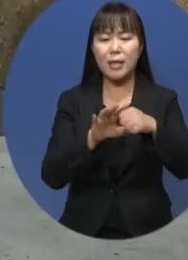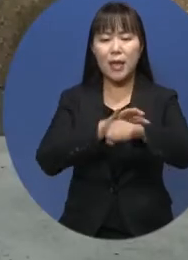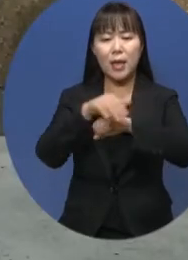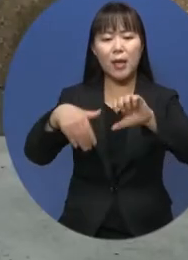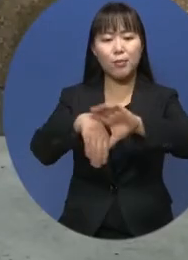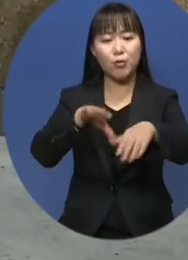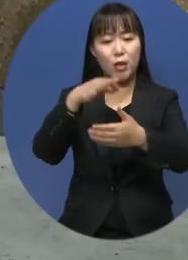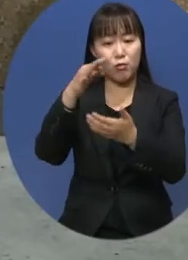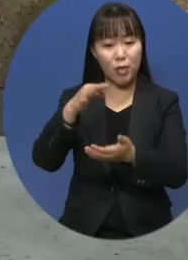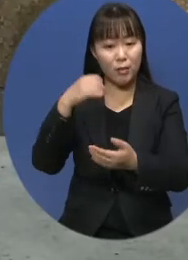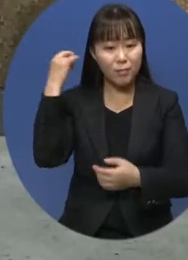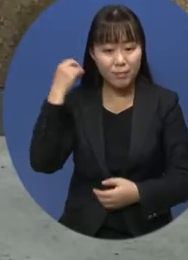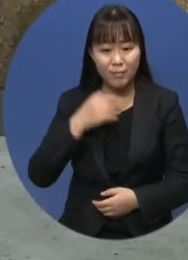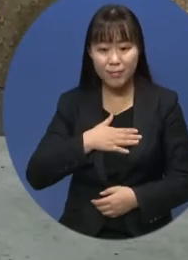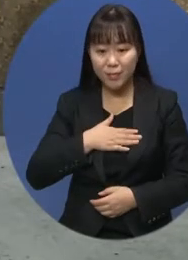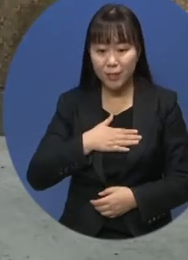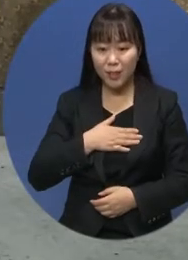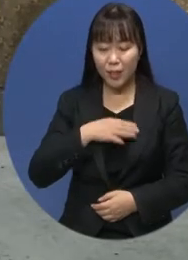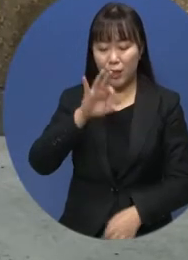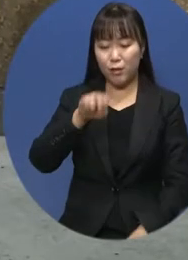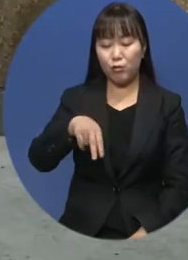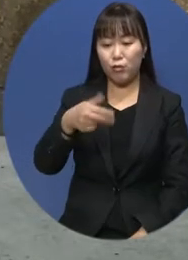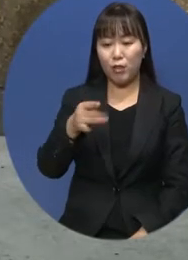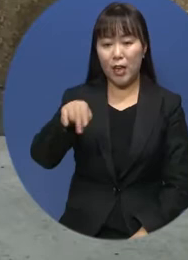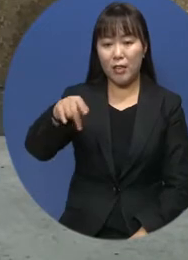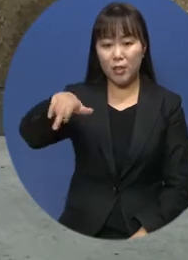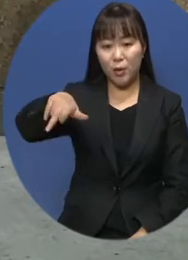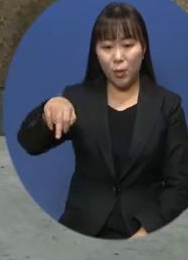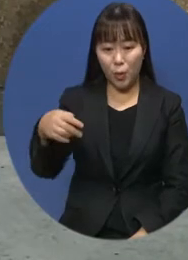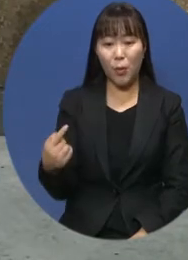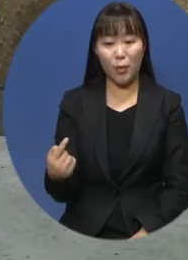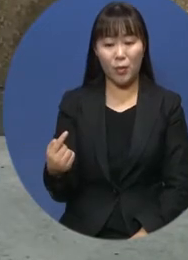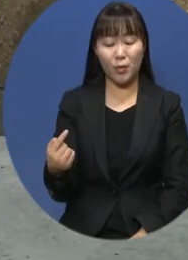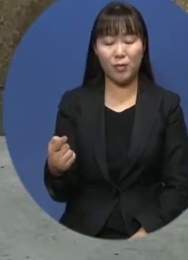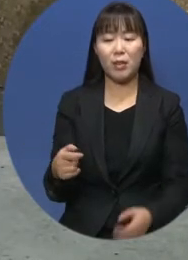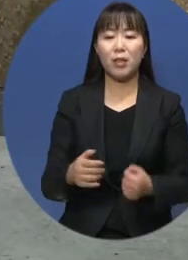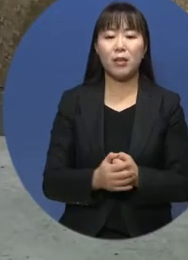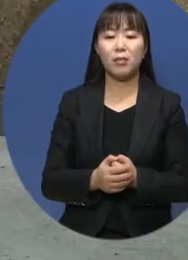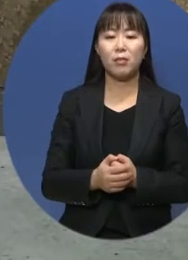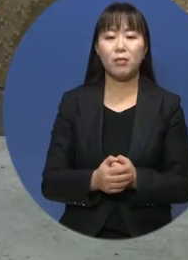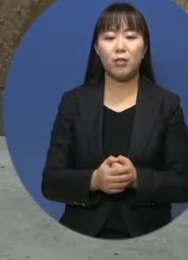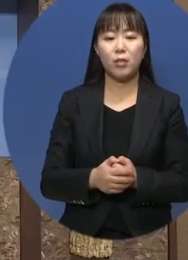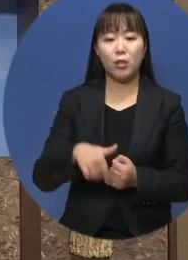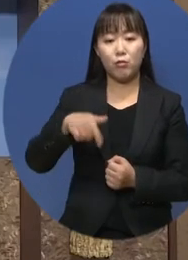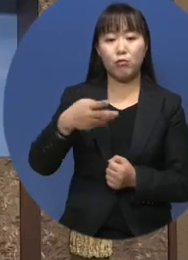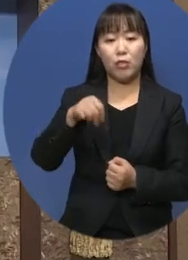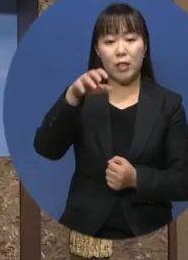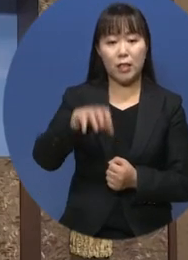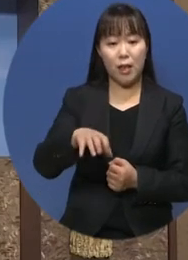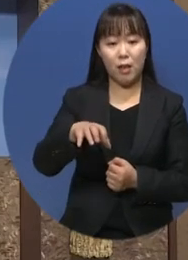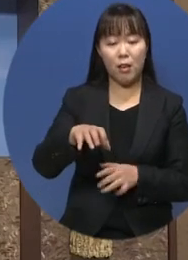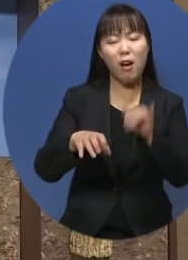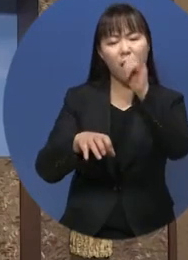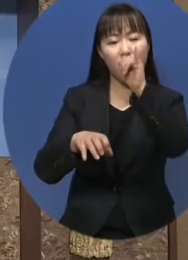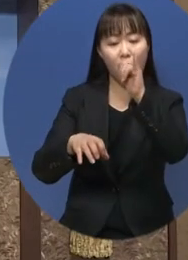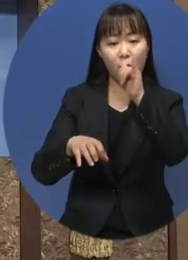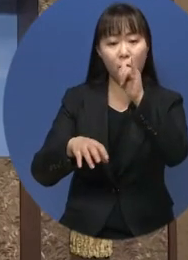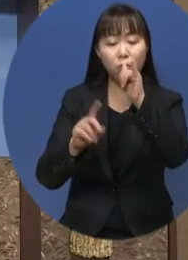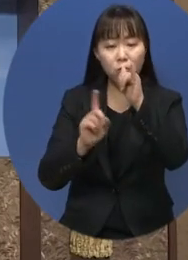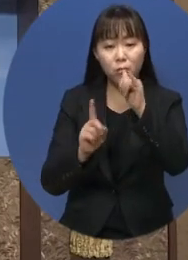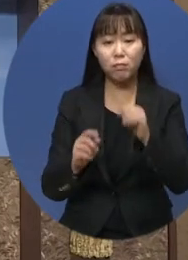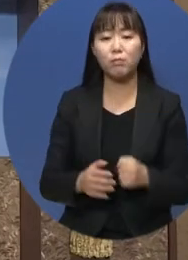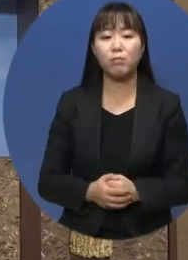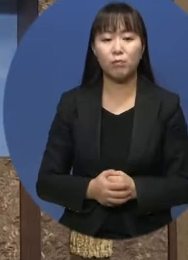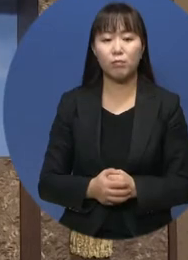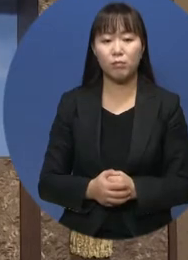문화유산 이라고 들어보셨죠 예 유네스코 세계문화유산 근데 구리의 세계문화유산이 있어요 어 어떤